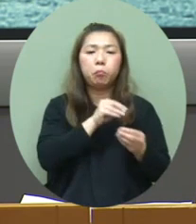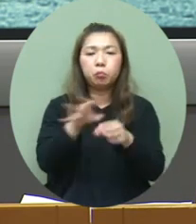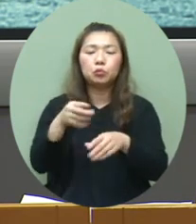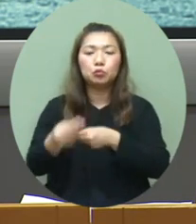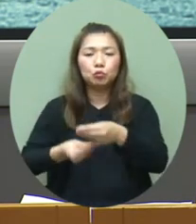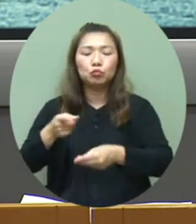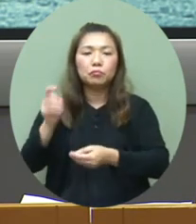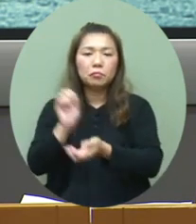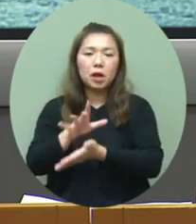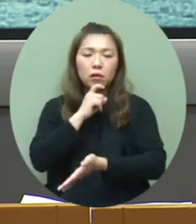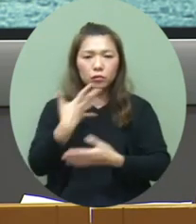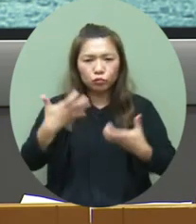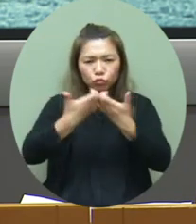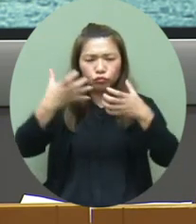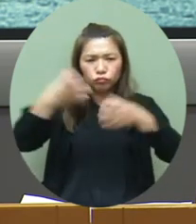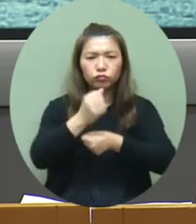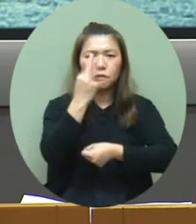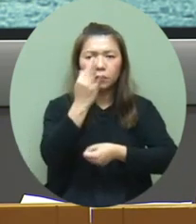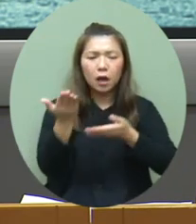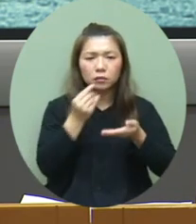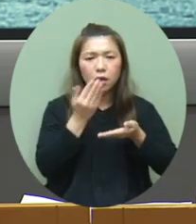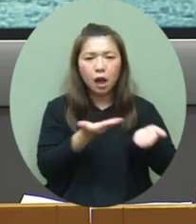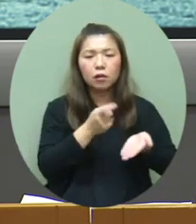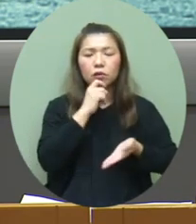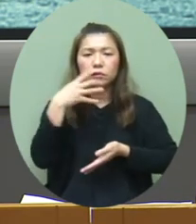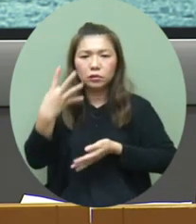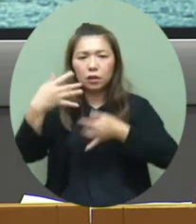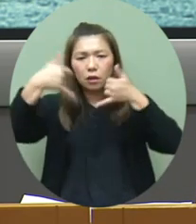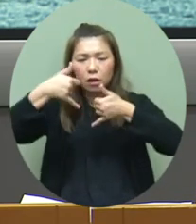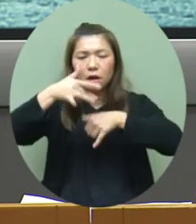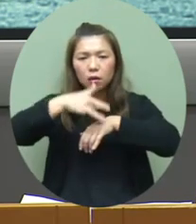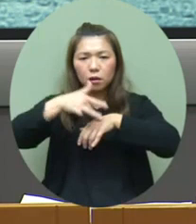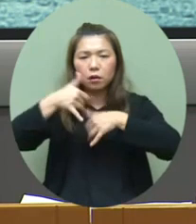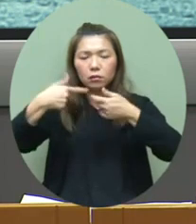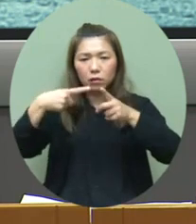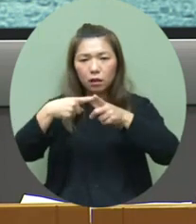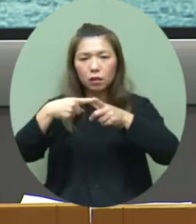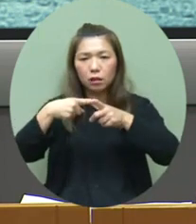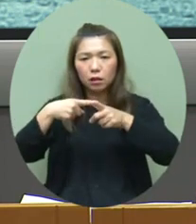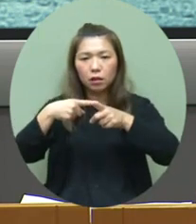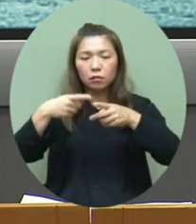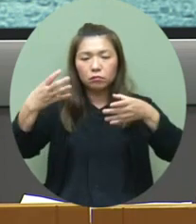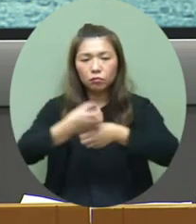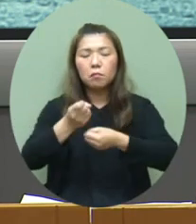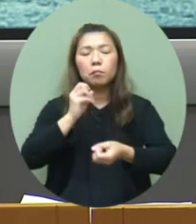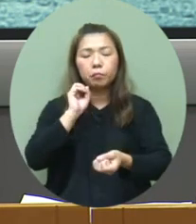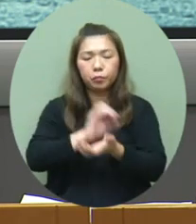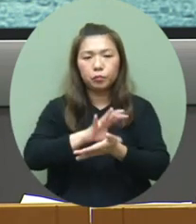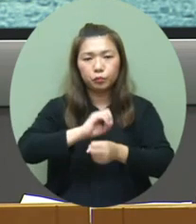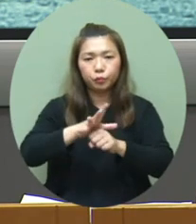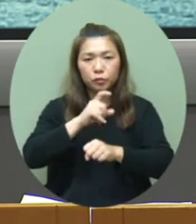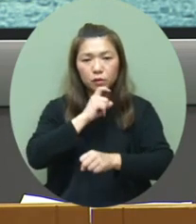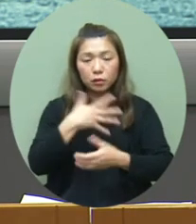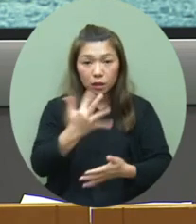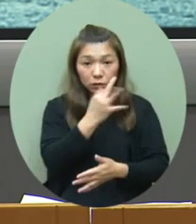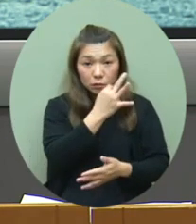咧，我哋累積就有33個食客同埋4個咁嘅接觸者咧， 是確診人士，那33